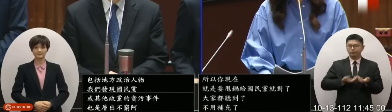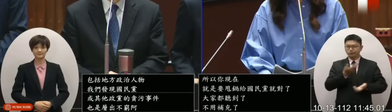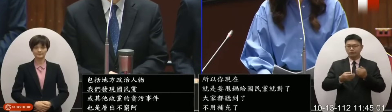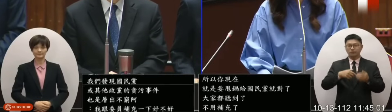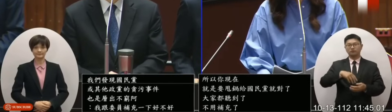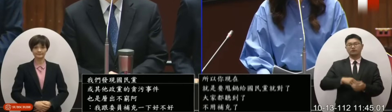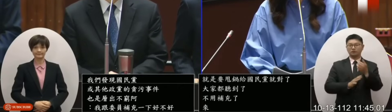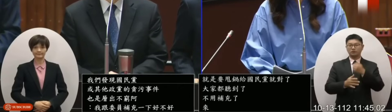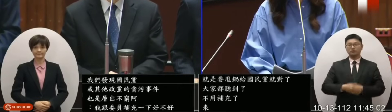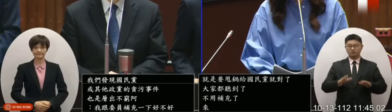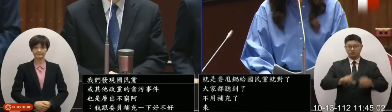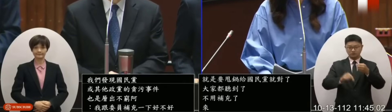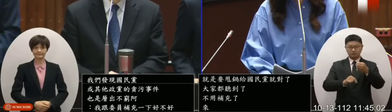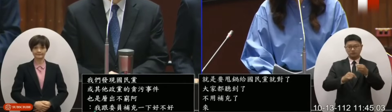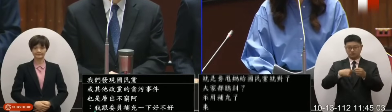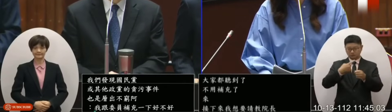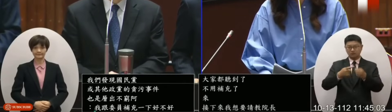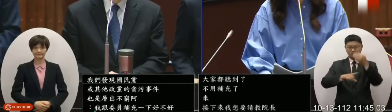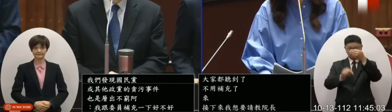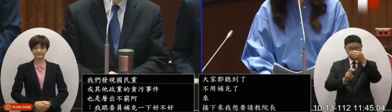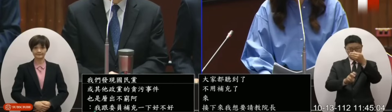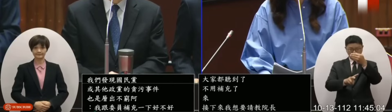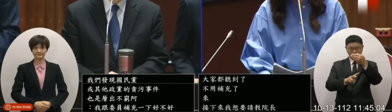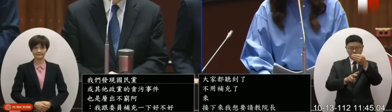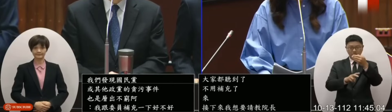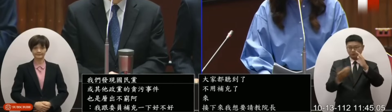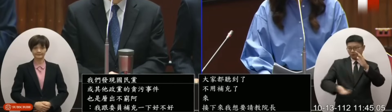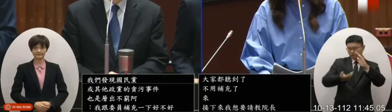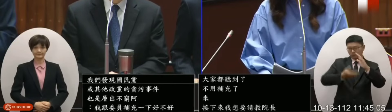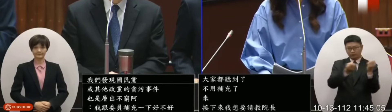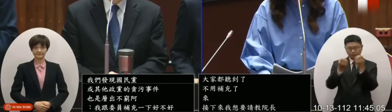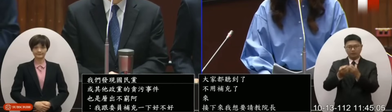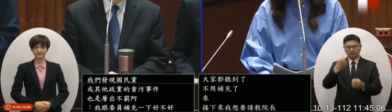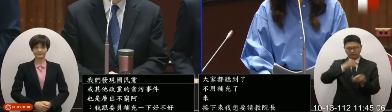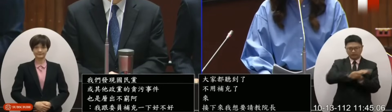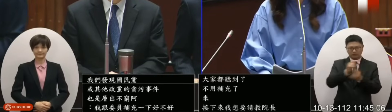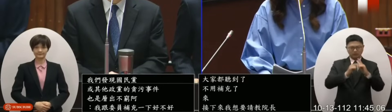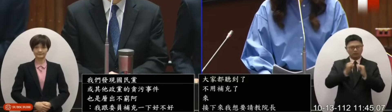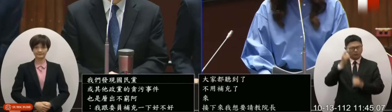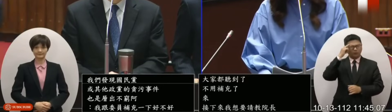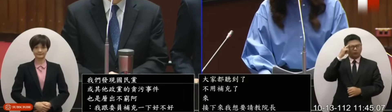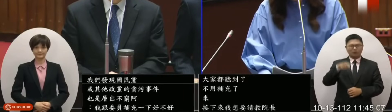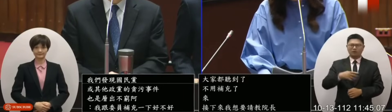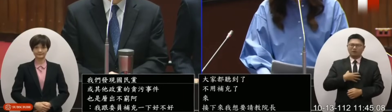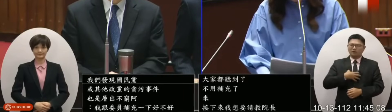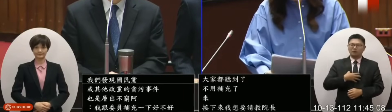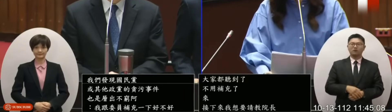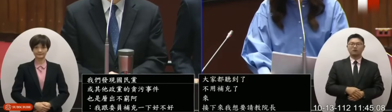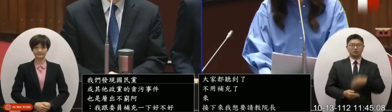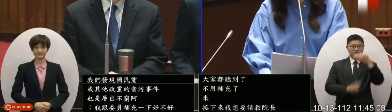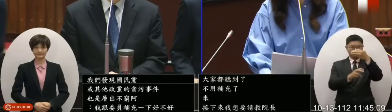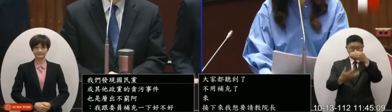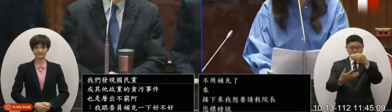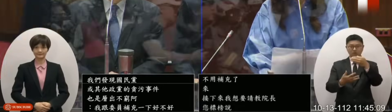今年9月22号发生了一个非常重大的火灾的惨案，全台湾人都非常的痛苦。